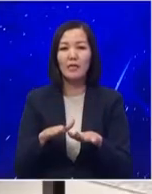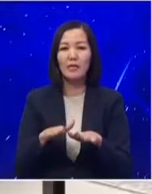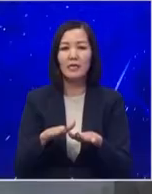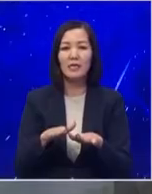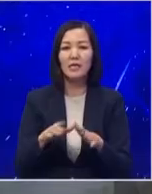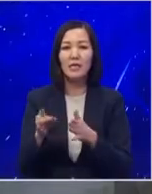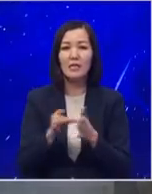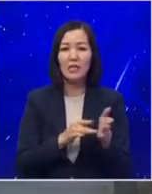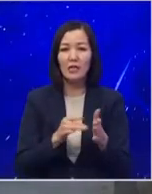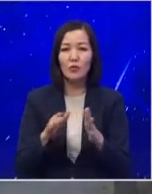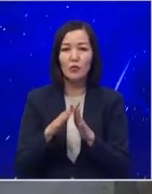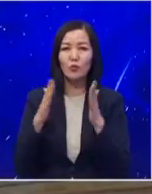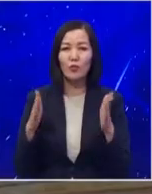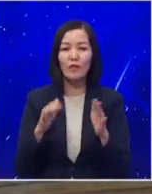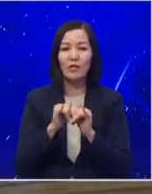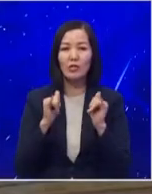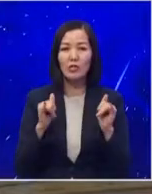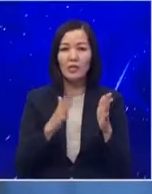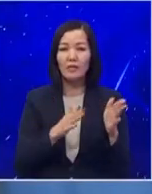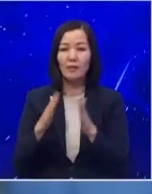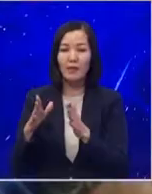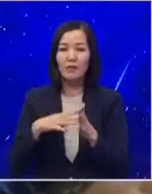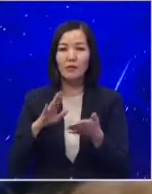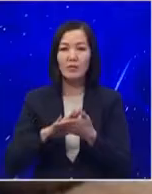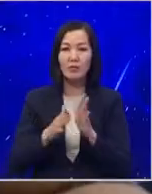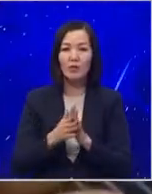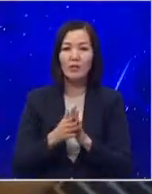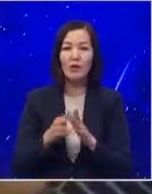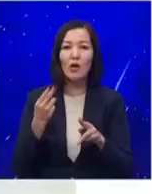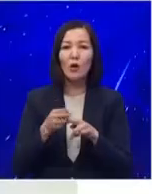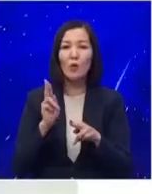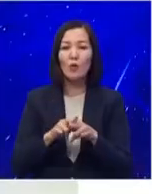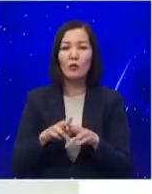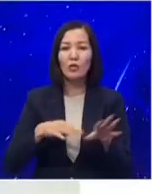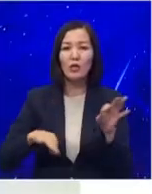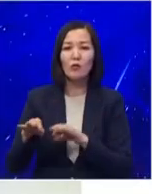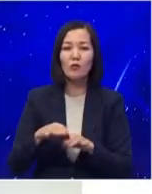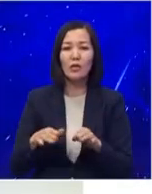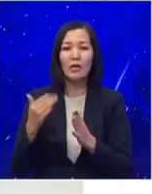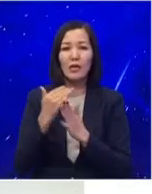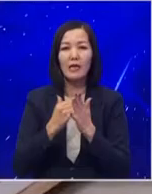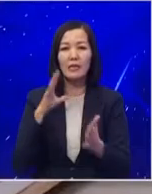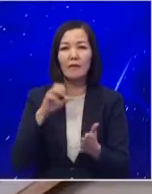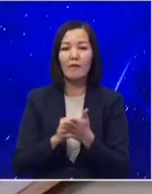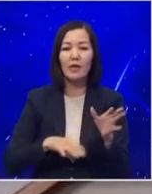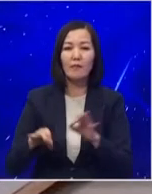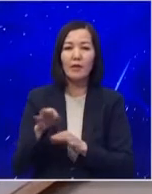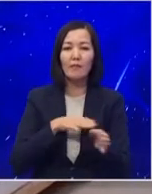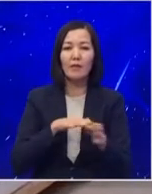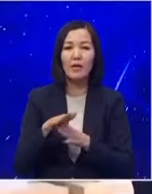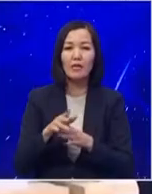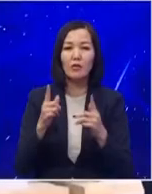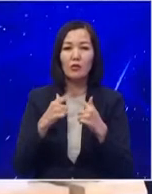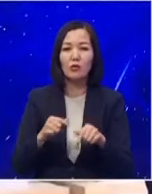меры стабилизировали ситуацию как показала практика самый действенный метод дорожная карта занятости в рамках проекта было создано порядка